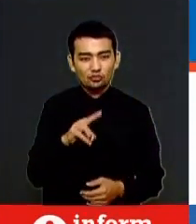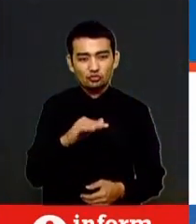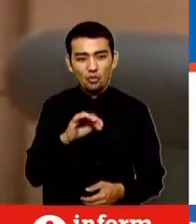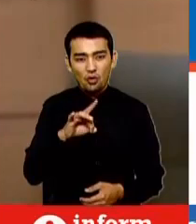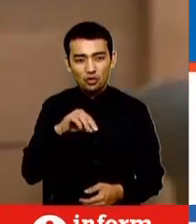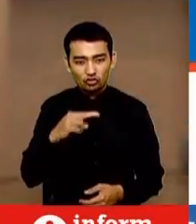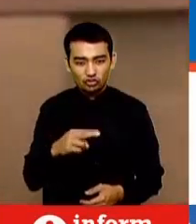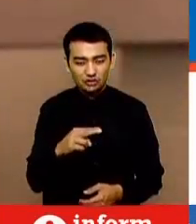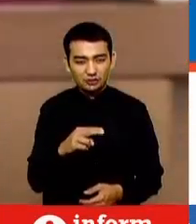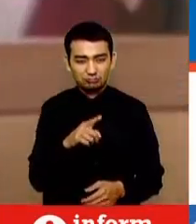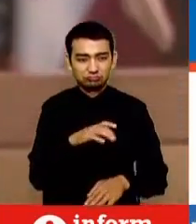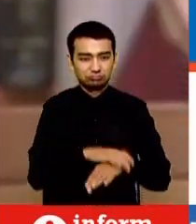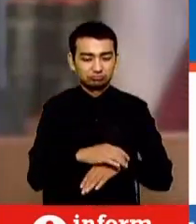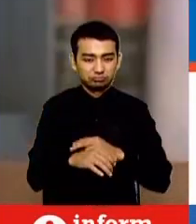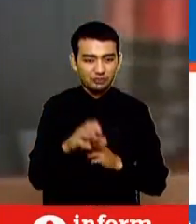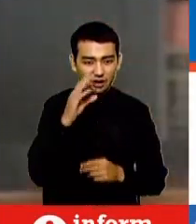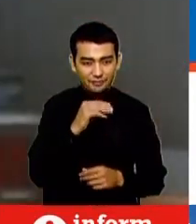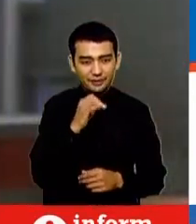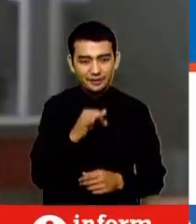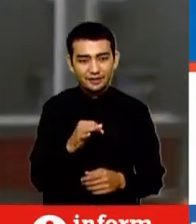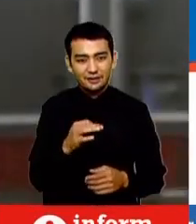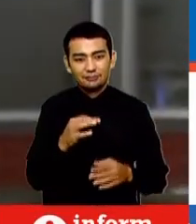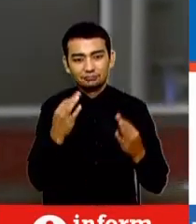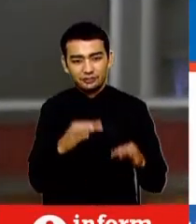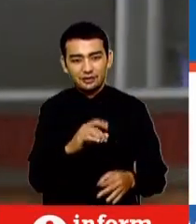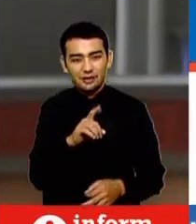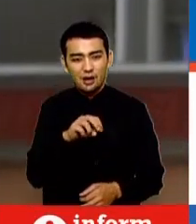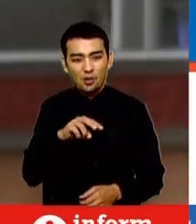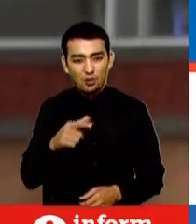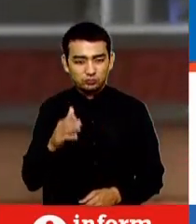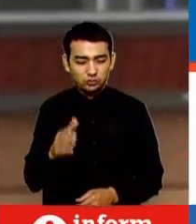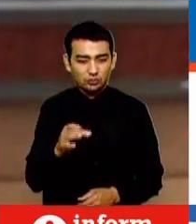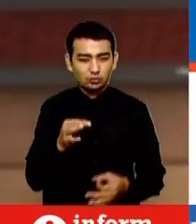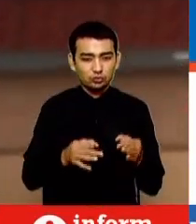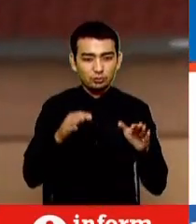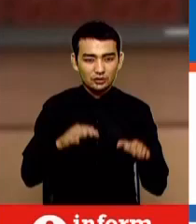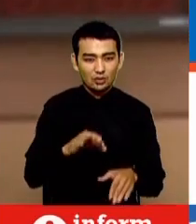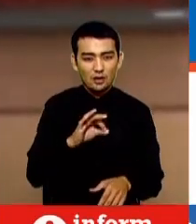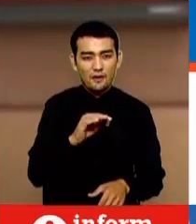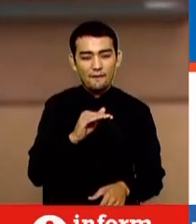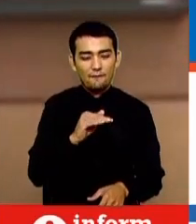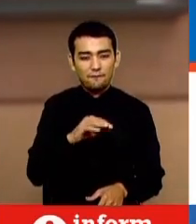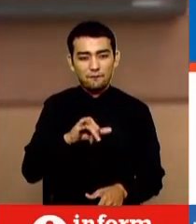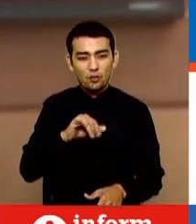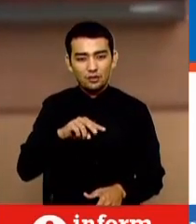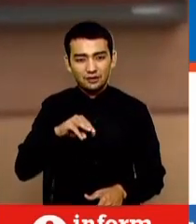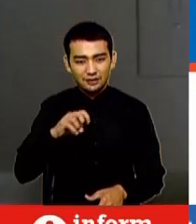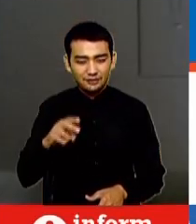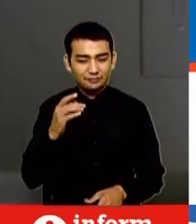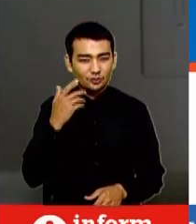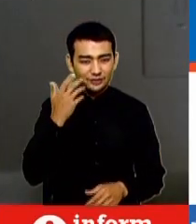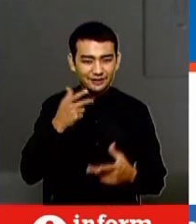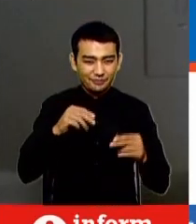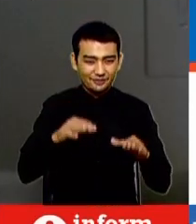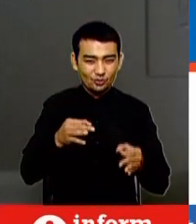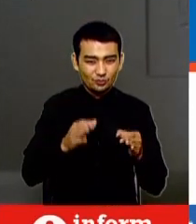будет номинально арестован и тотчас освобожден под залог. У здания суда округа Фултон, где пройдет процедура, усилили